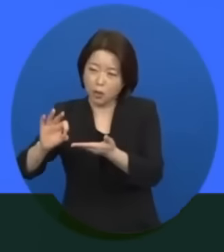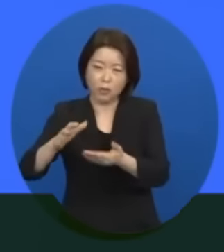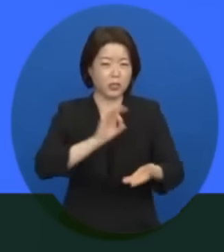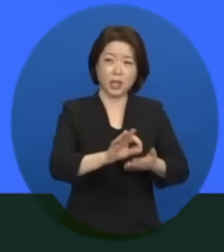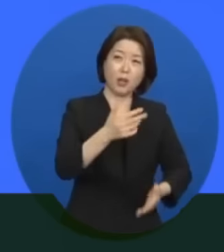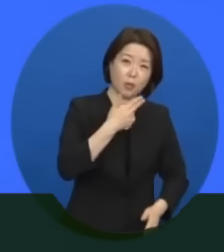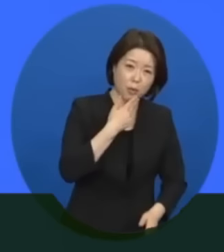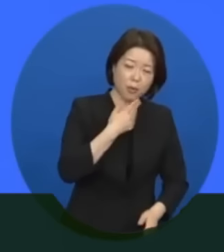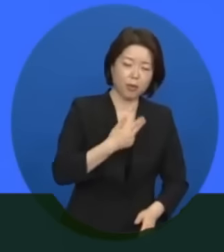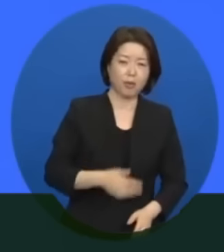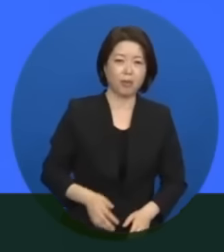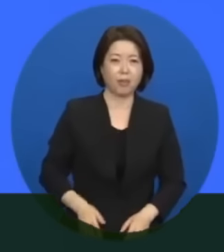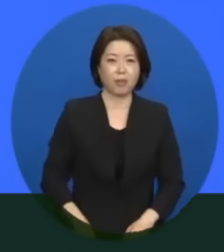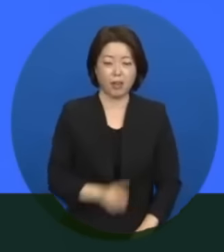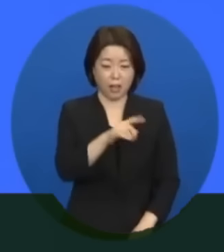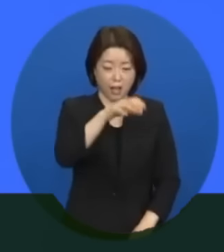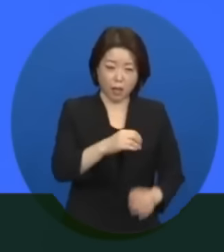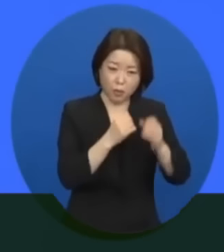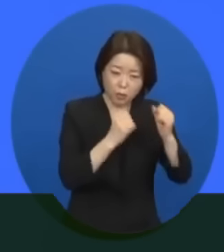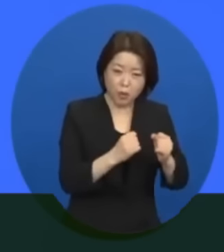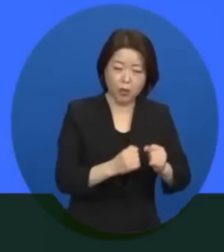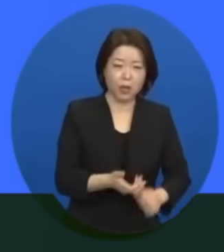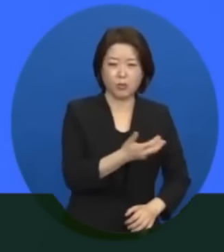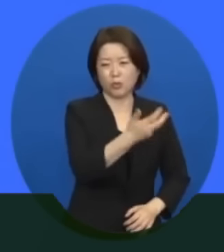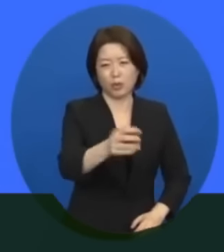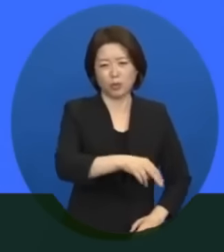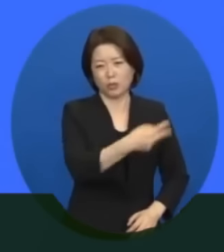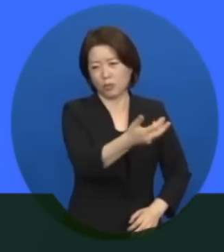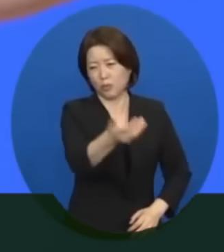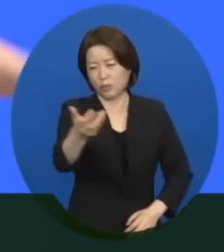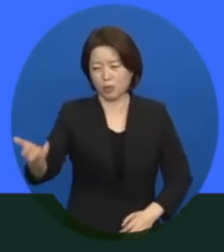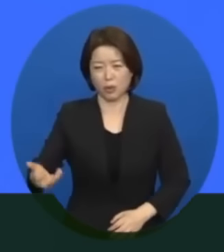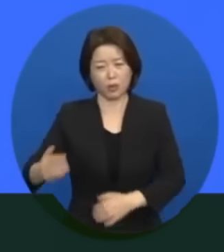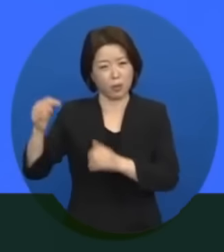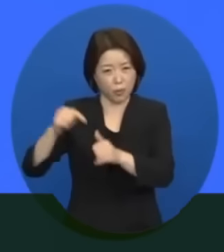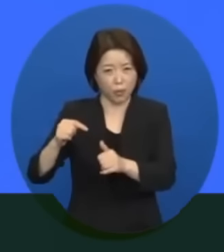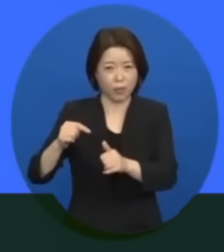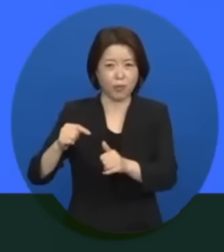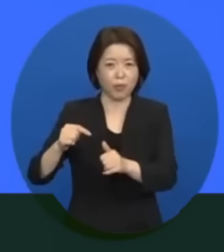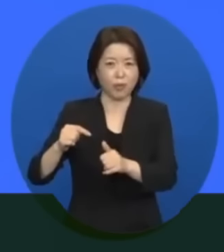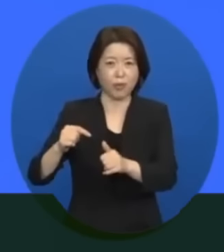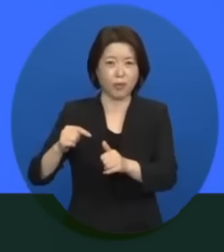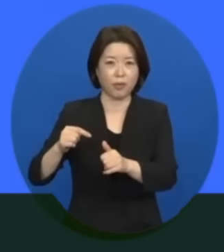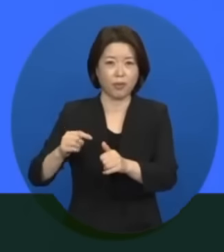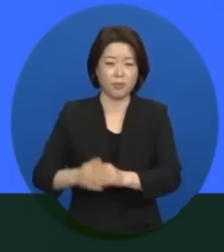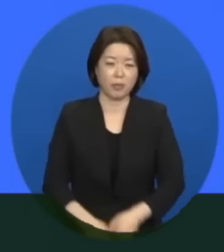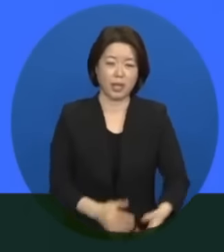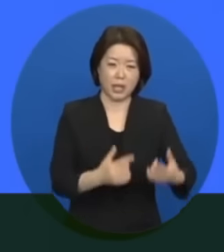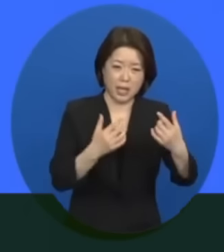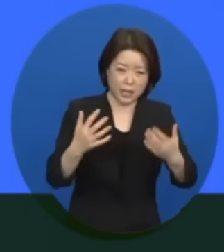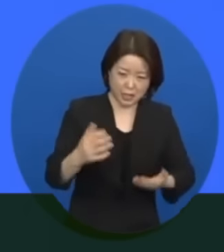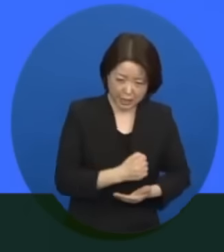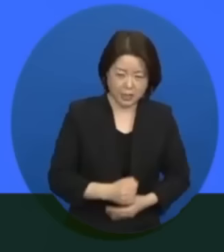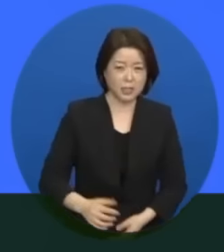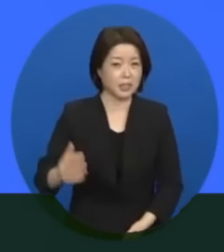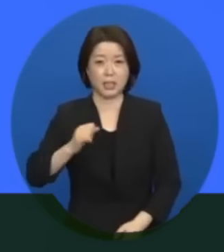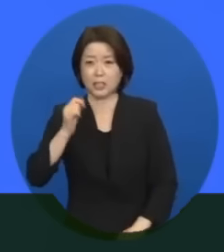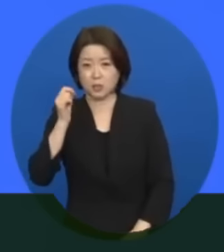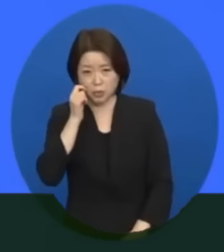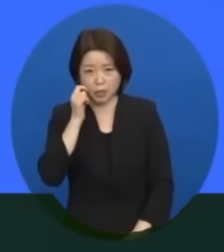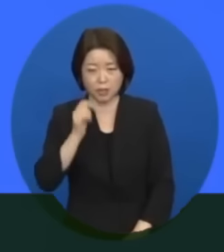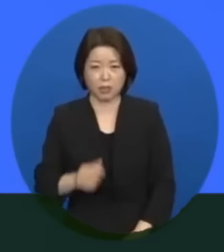시든지 한곳에 있게 하든지 다른 곳에 돌아다니게 하시 든지 못 같든지